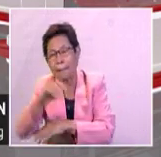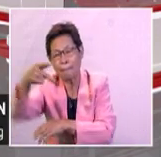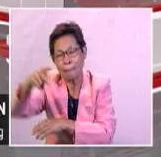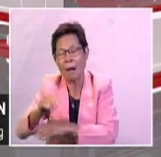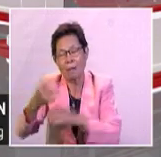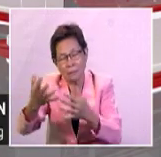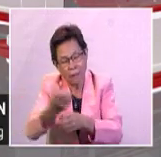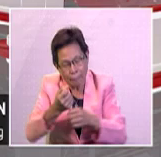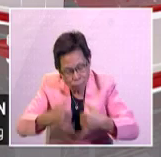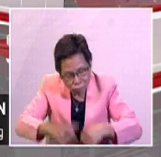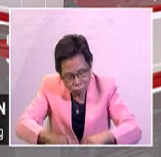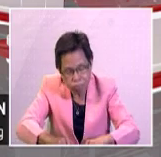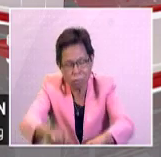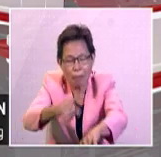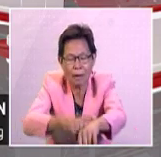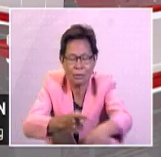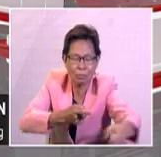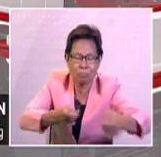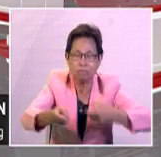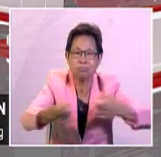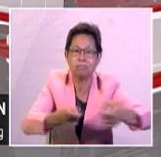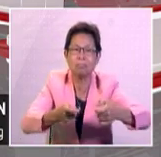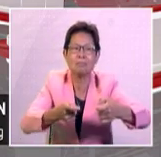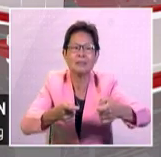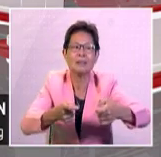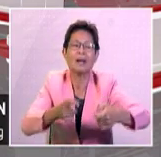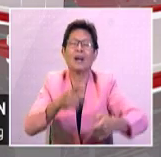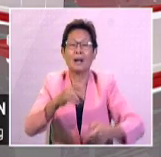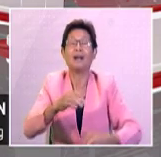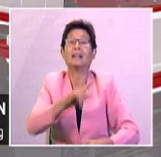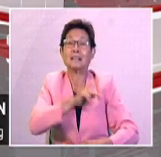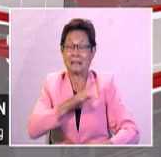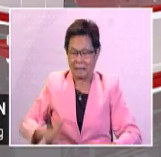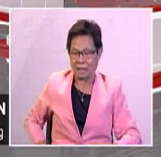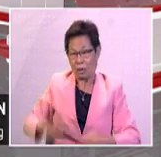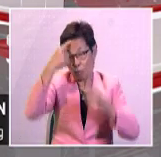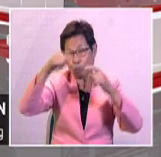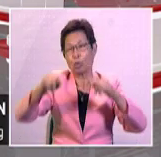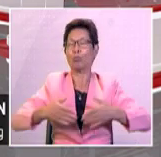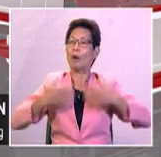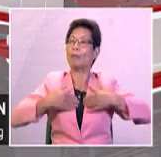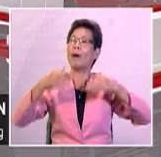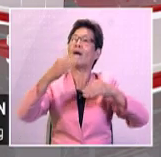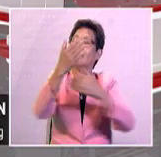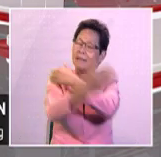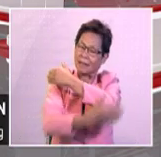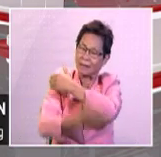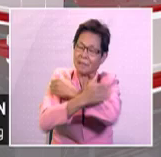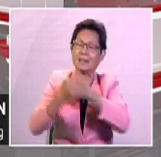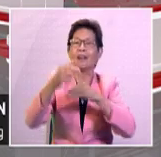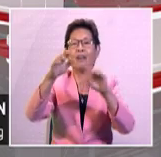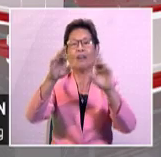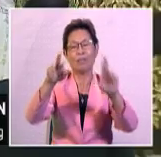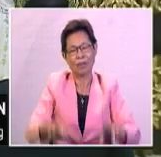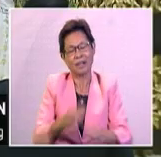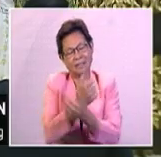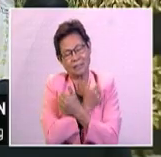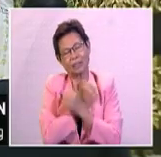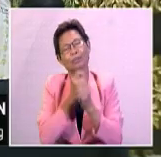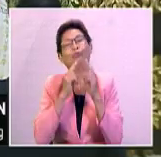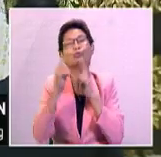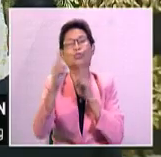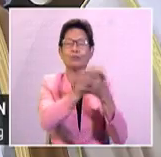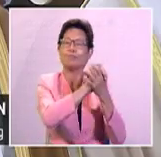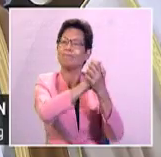dapat diteruskan semasa pemerintahan Seri Paduka demi kesejahteraan negara dan rakyat tercinta. Ucapan tahniah